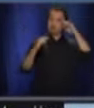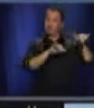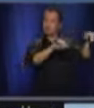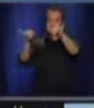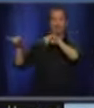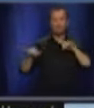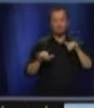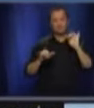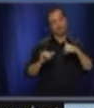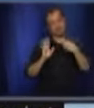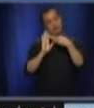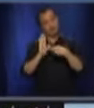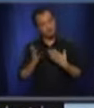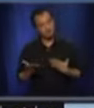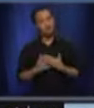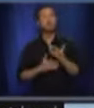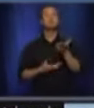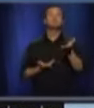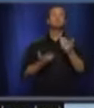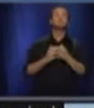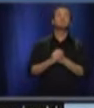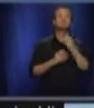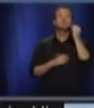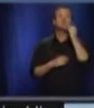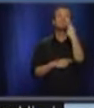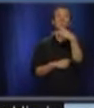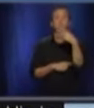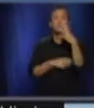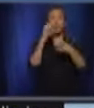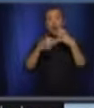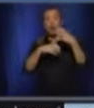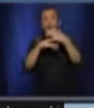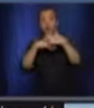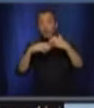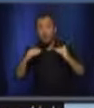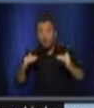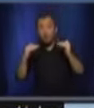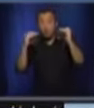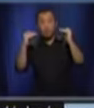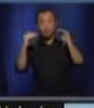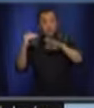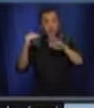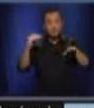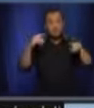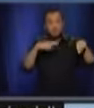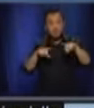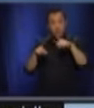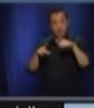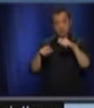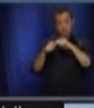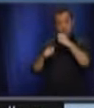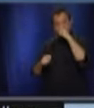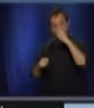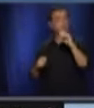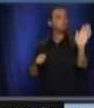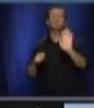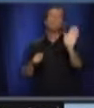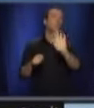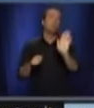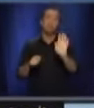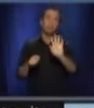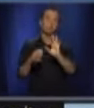que votre région change de couleur qu'on vous demande d'aller vous faire tester. D'accord? Parce que j'aime pas